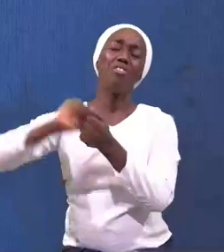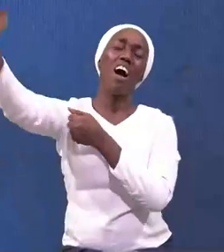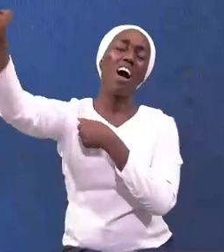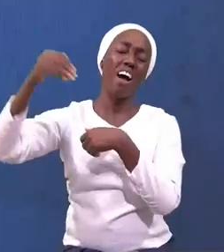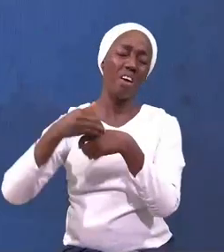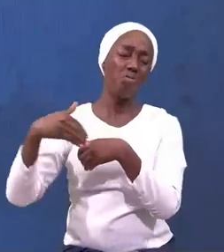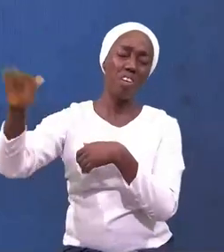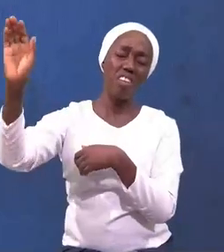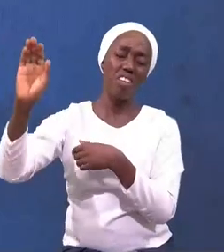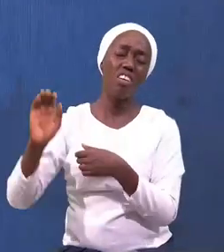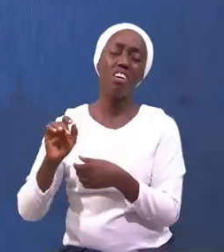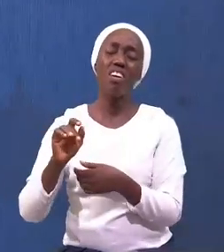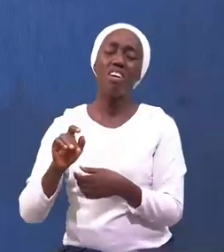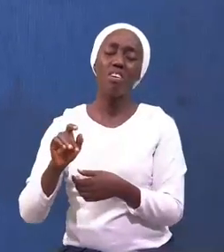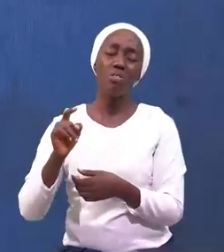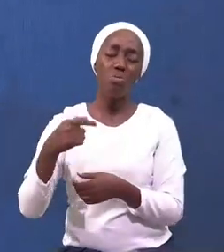Très loin.